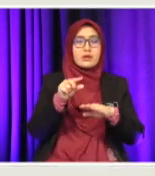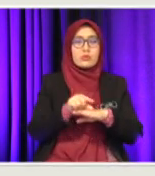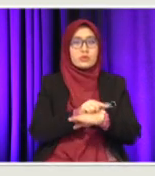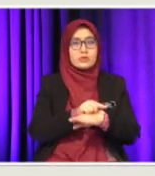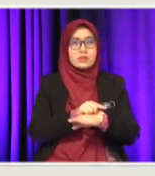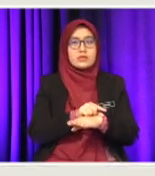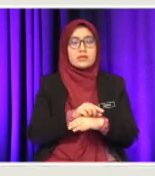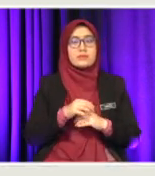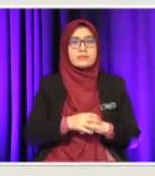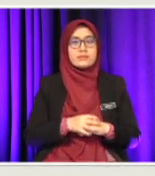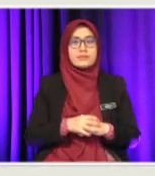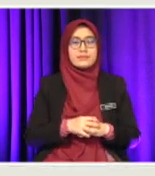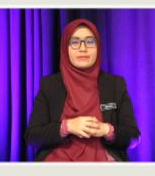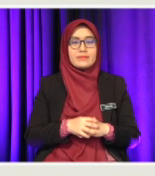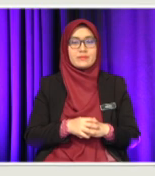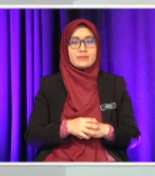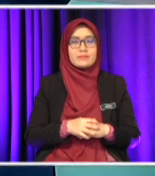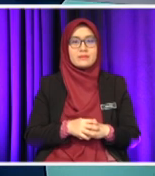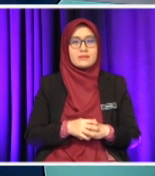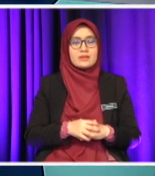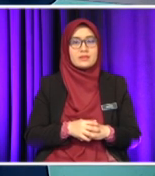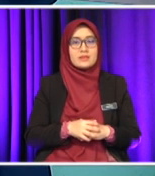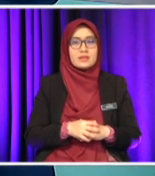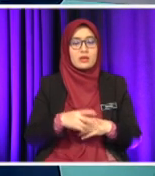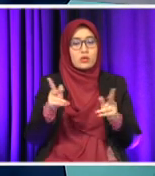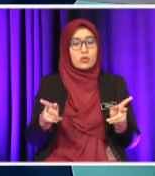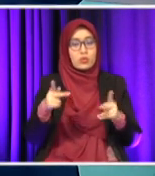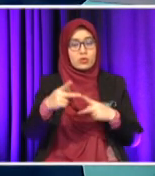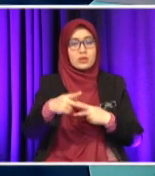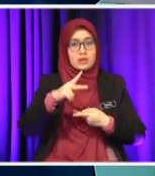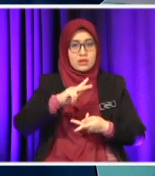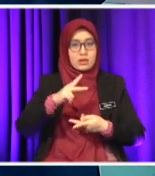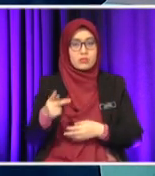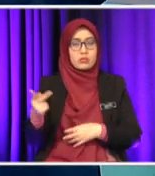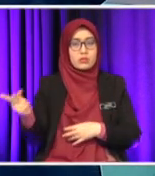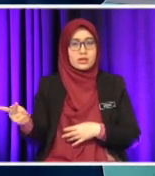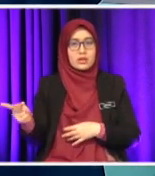kotak kita tak nampak produk lagi kan Nah jadi kotak tuh udah jadi macam orang katanya